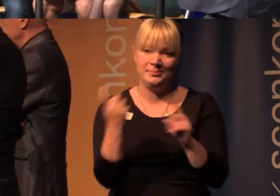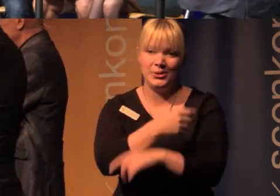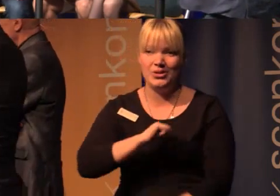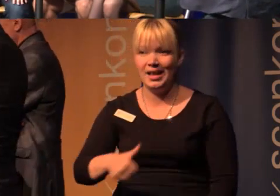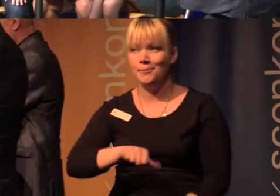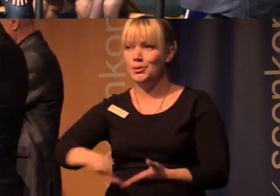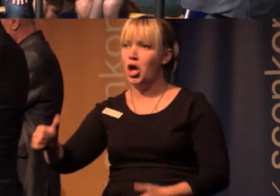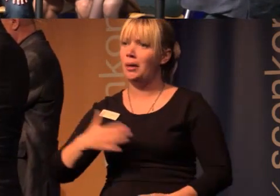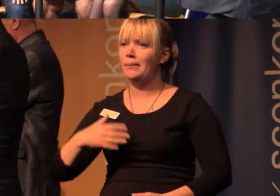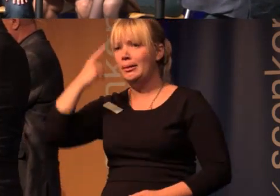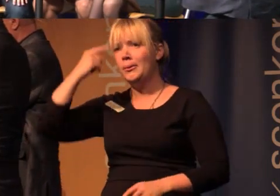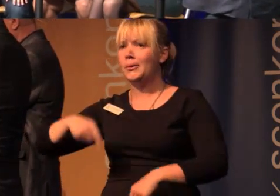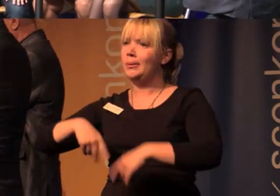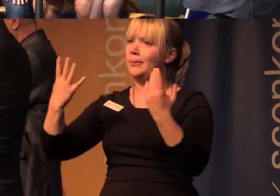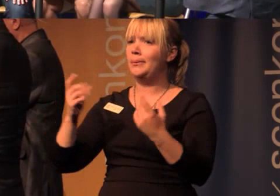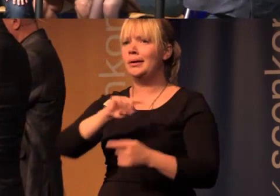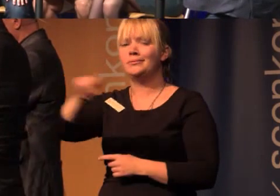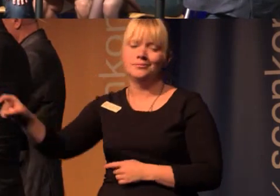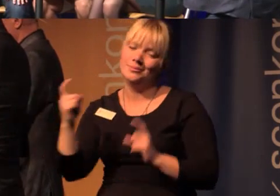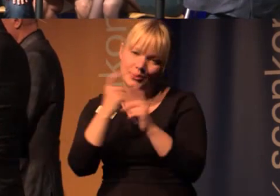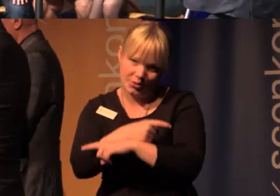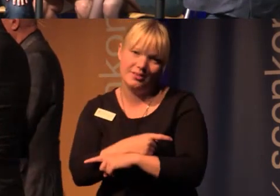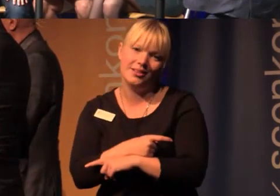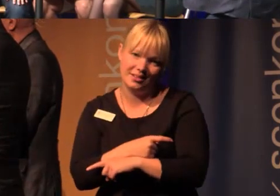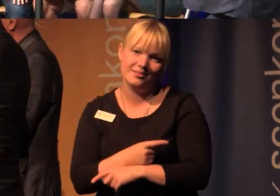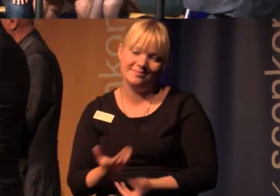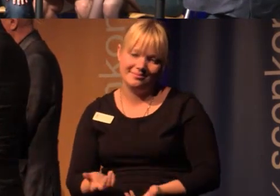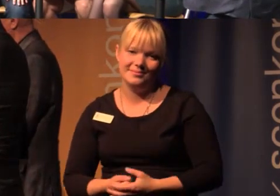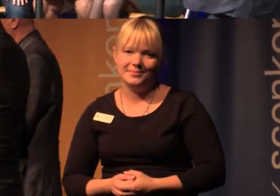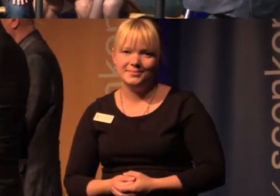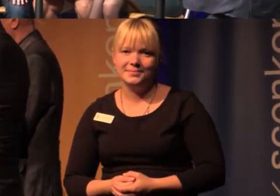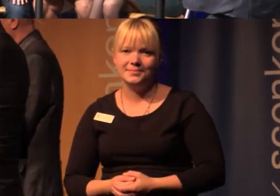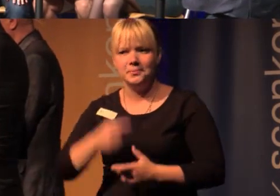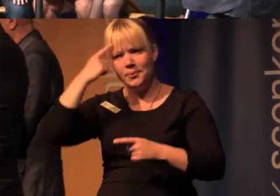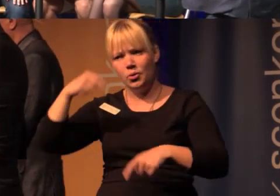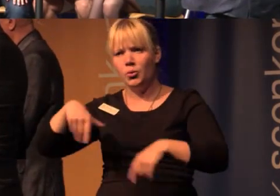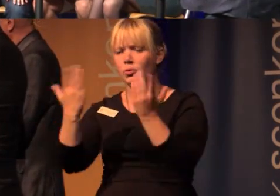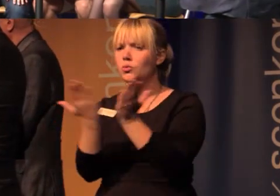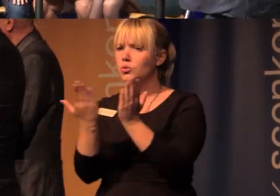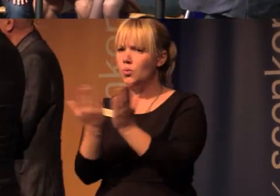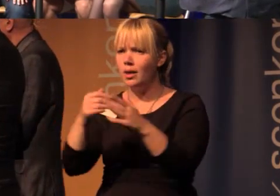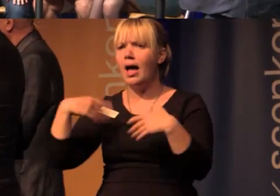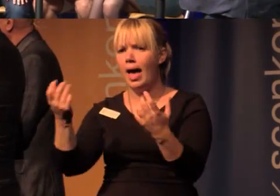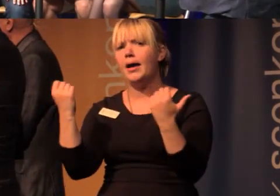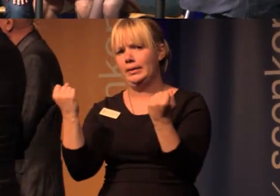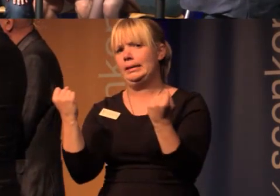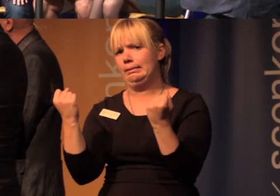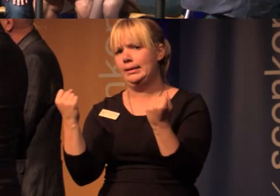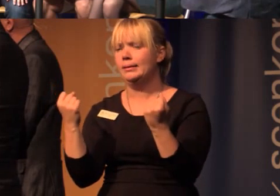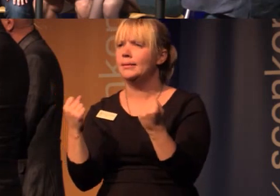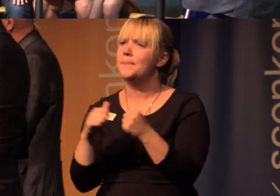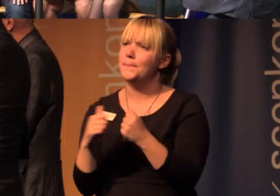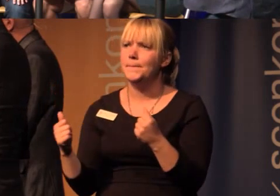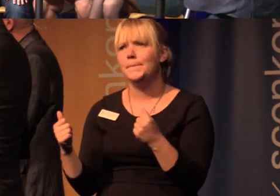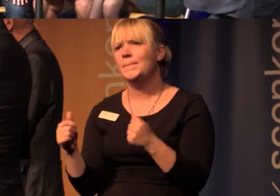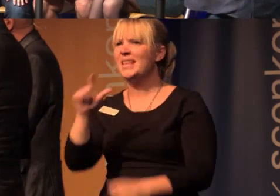egen kulturkonsumtion på egen hand och sin egen övning. Men jag tycker också att kulturskolorna är viktiga här, men jag tycker inte så att säga